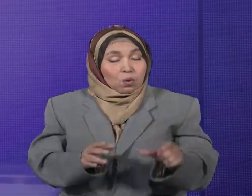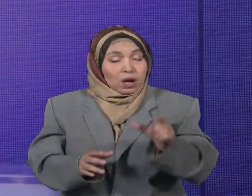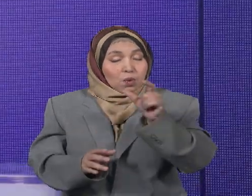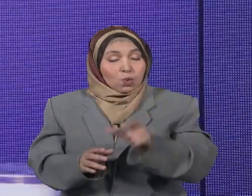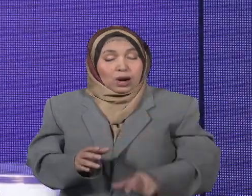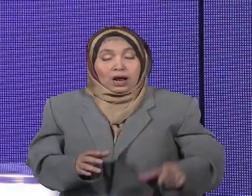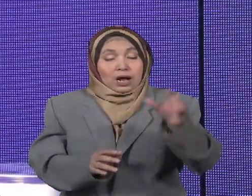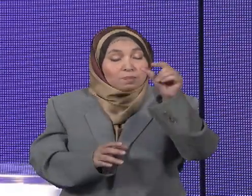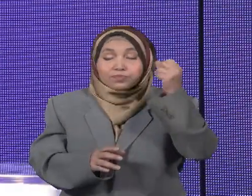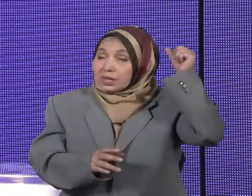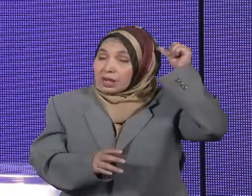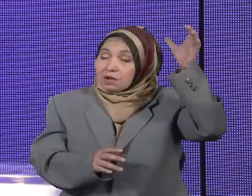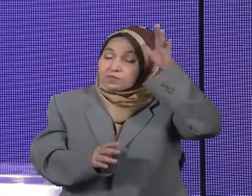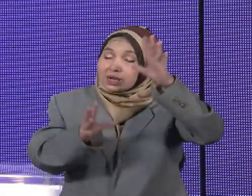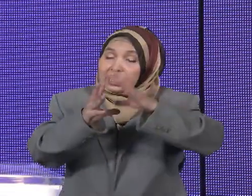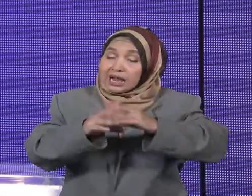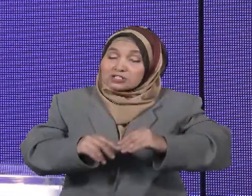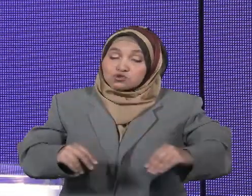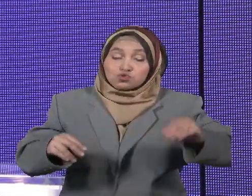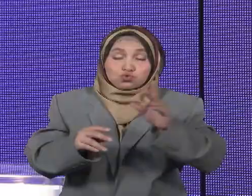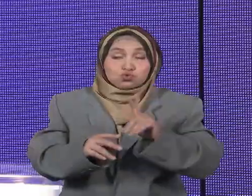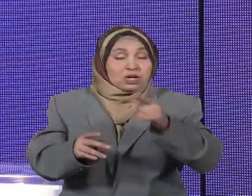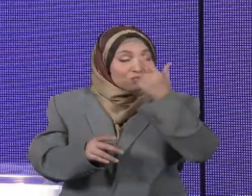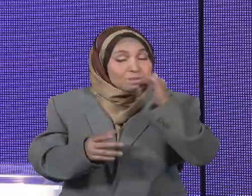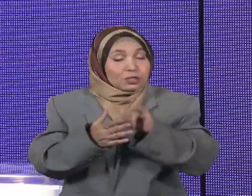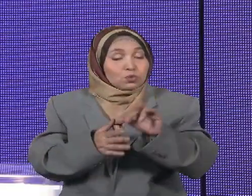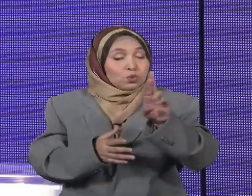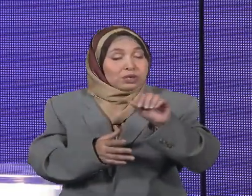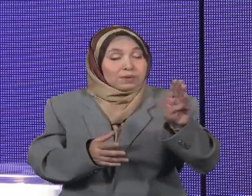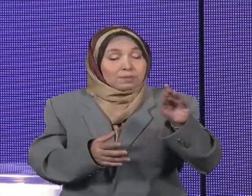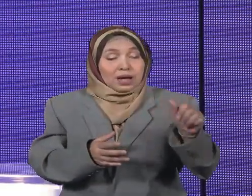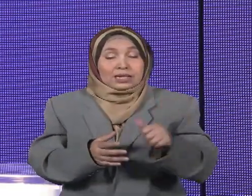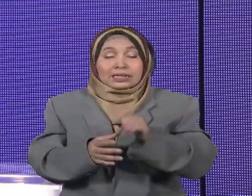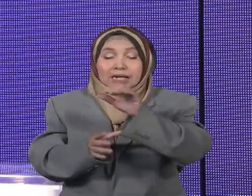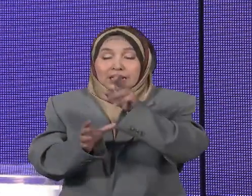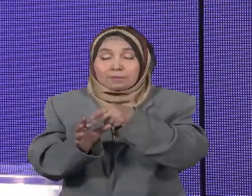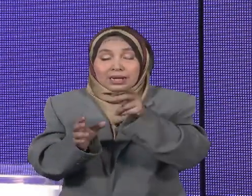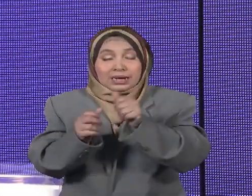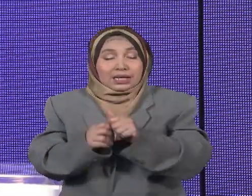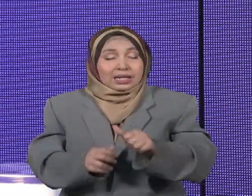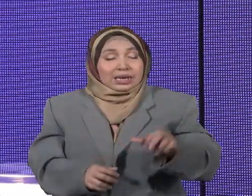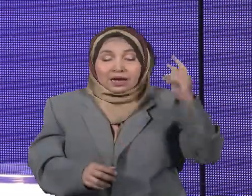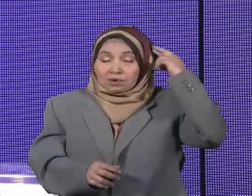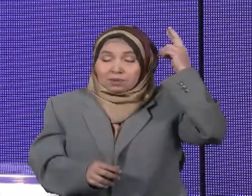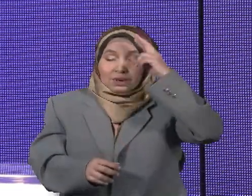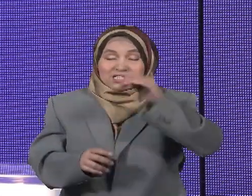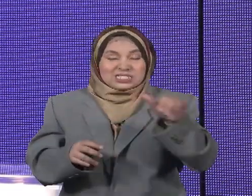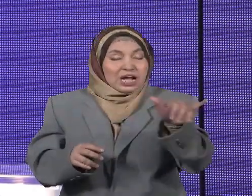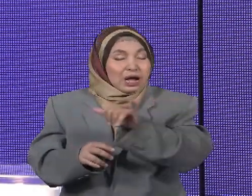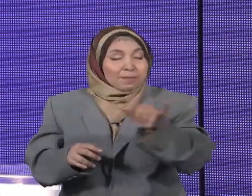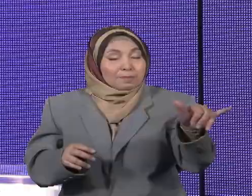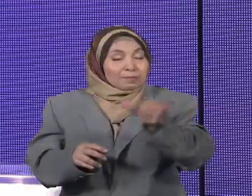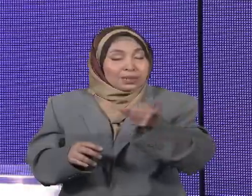Orang kafir ini Allah akan hancurkan. Jadi itu sebabnya riba, orang yang terlibat dengan riba dan orang yang kafir ini sama level Allah